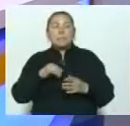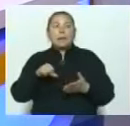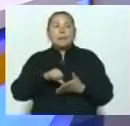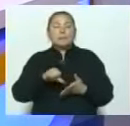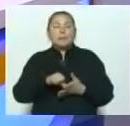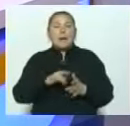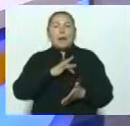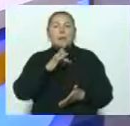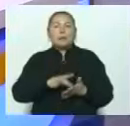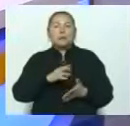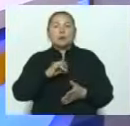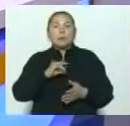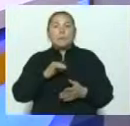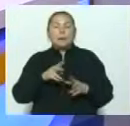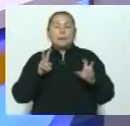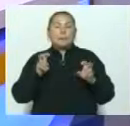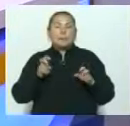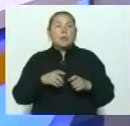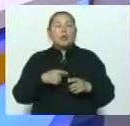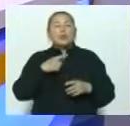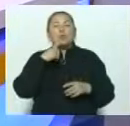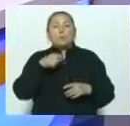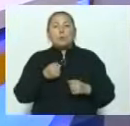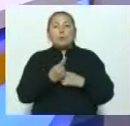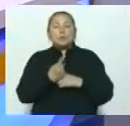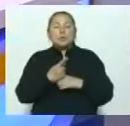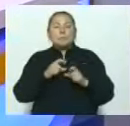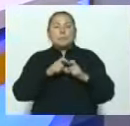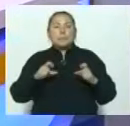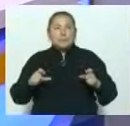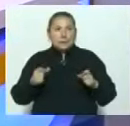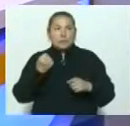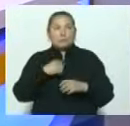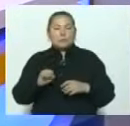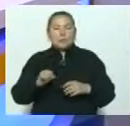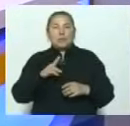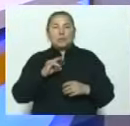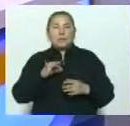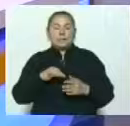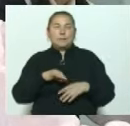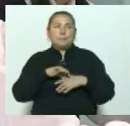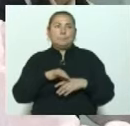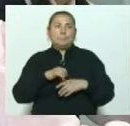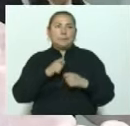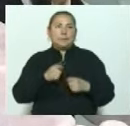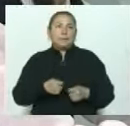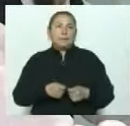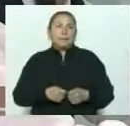Нәтижесінде қалалық Тұтқабай Әшімбаев атындағы нөмір 11-ші мектеп лицейі жеңімпаз атанып, қаржылай сыйақымен марапатталды.